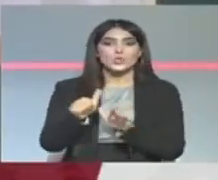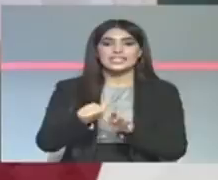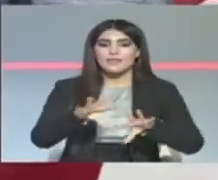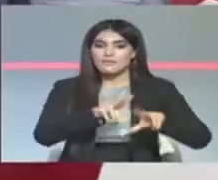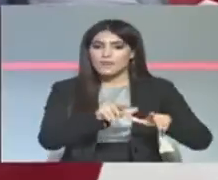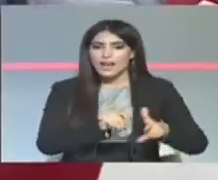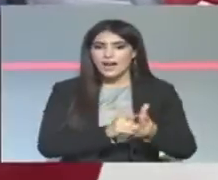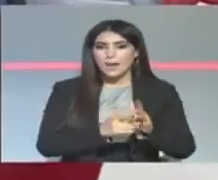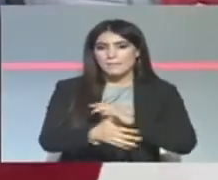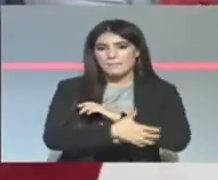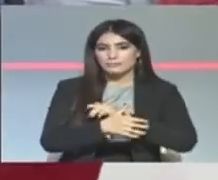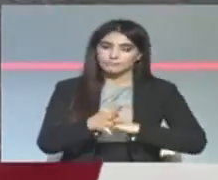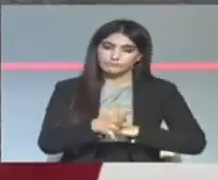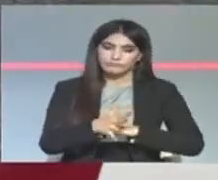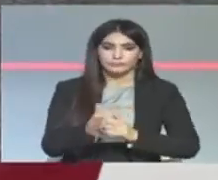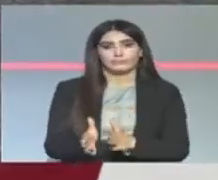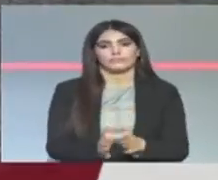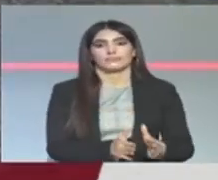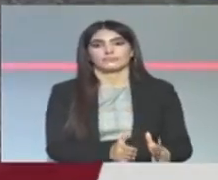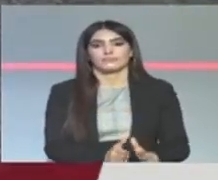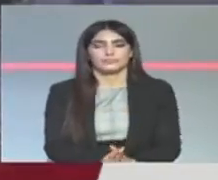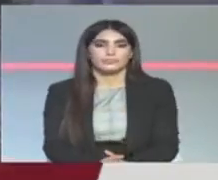الدخل المتوسط